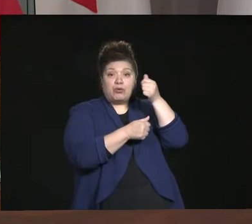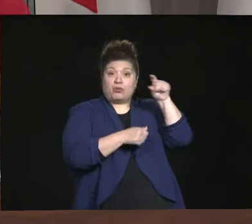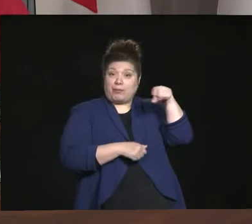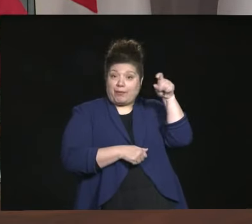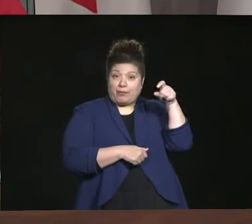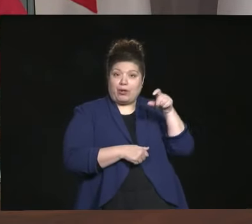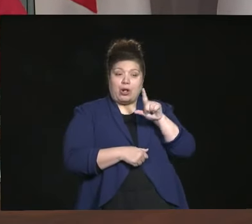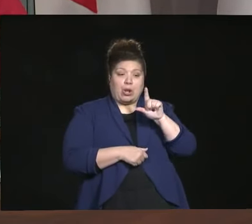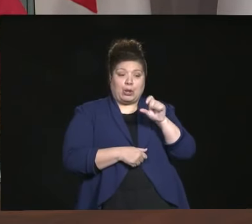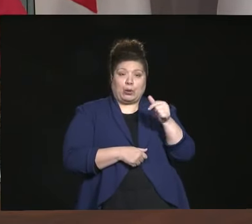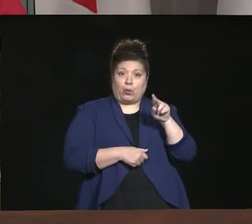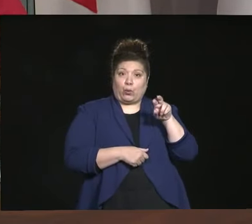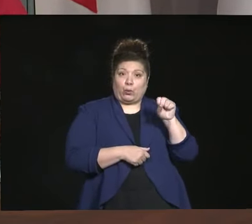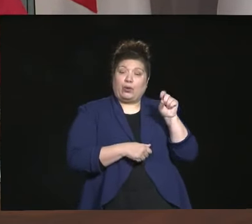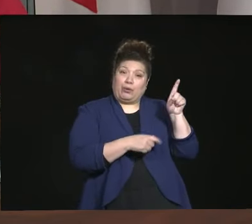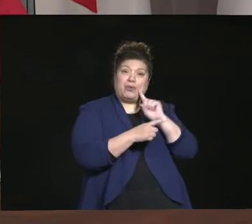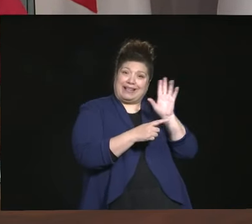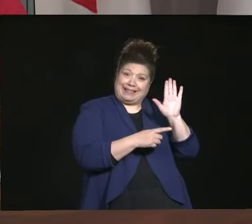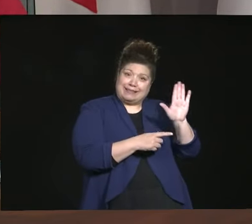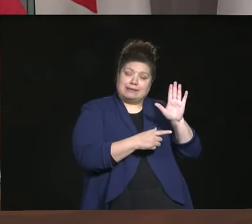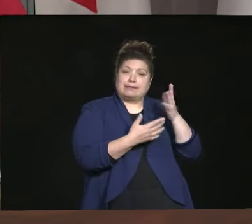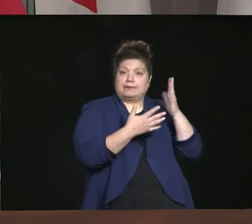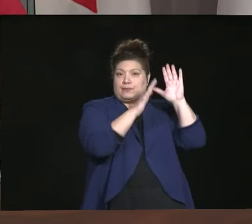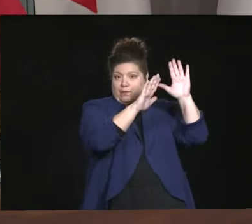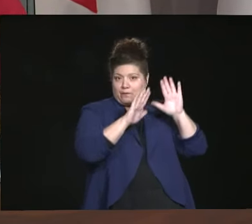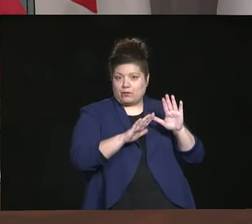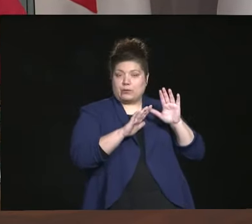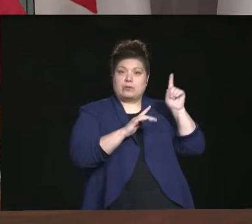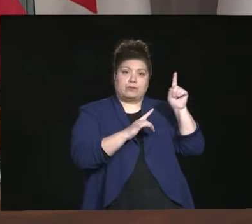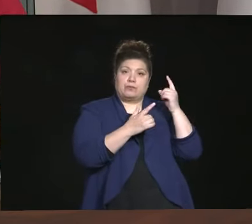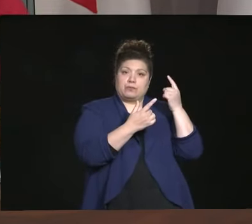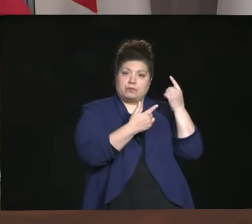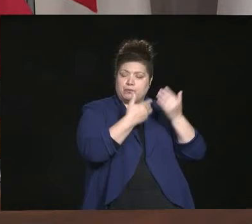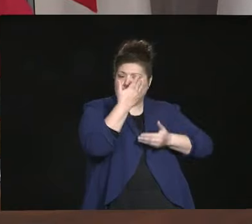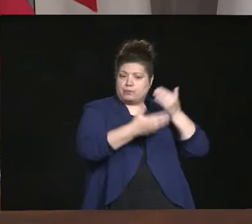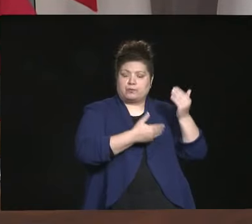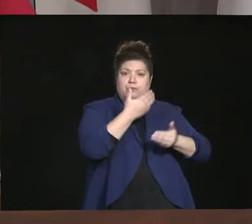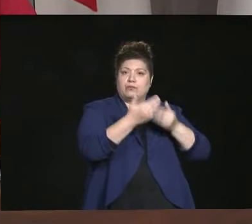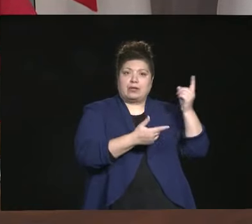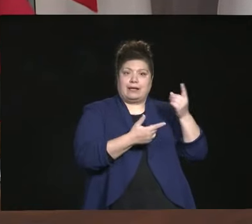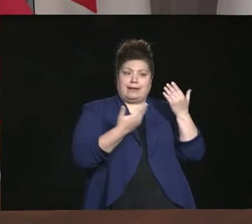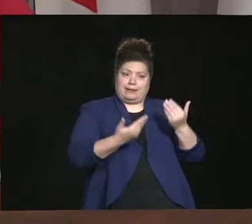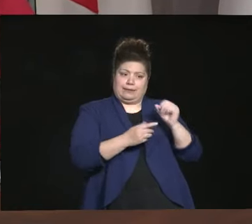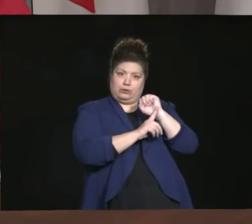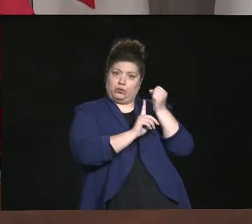duquel on doit penser et on doit faire quelque chose.